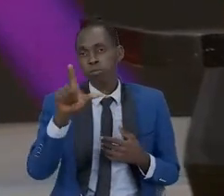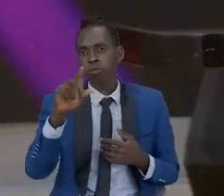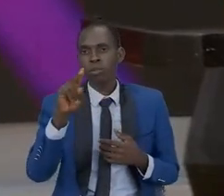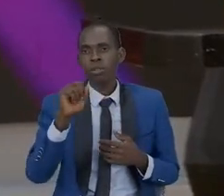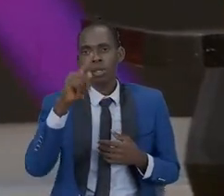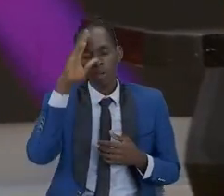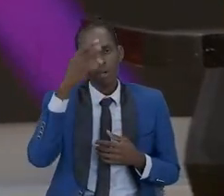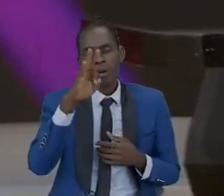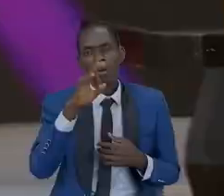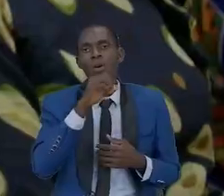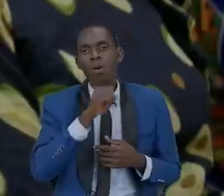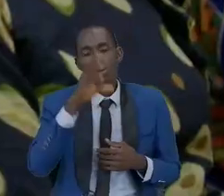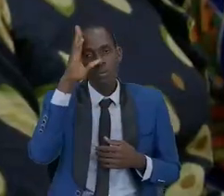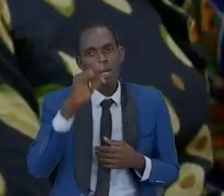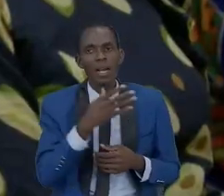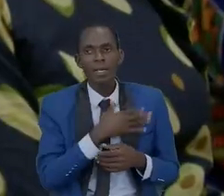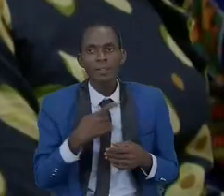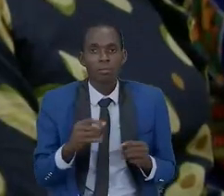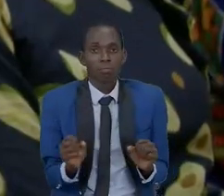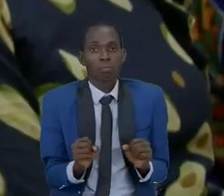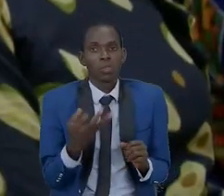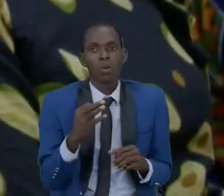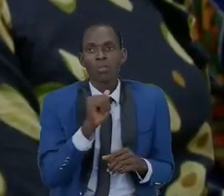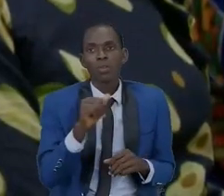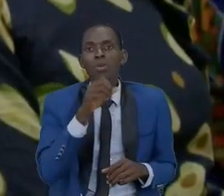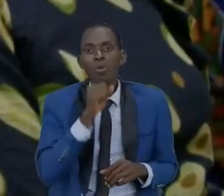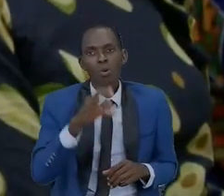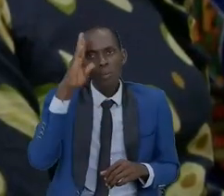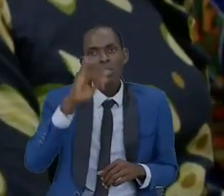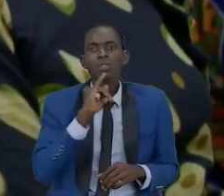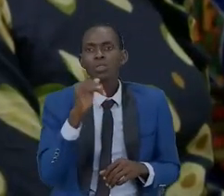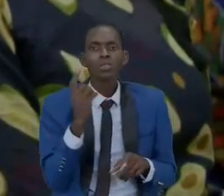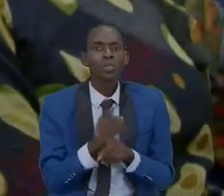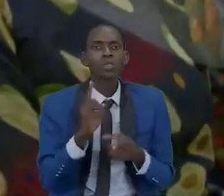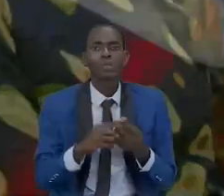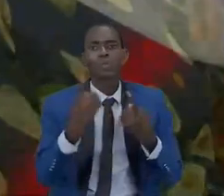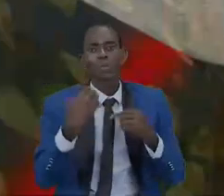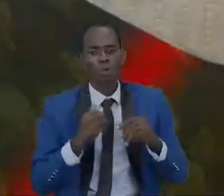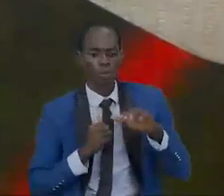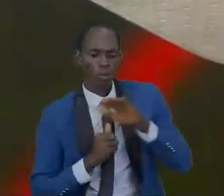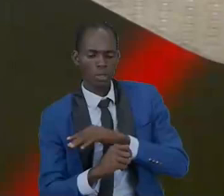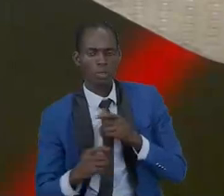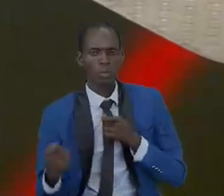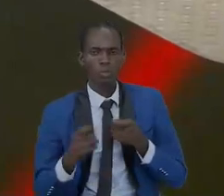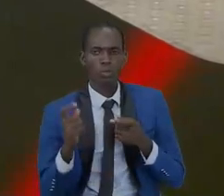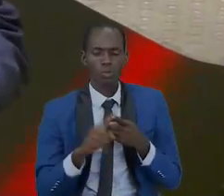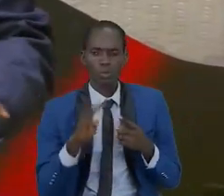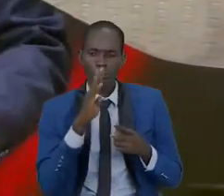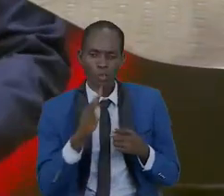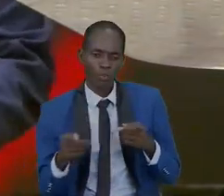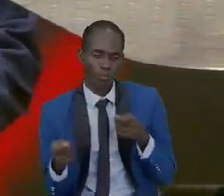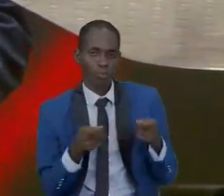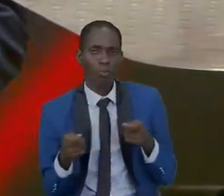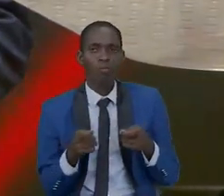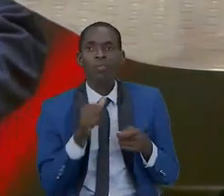les menaces de l'homme devient homme ce n'est pas juste de venir c'est pas qu'on contrôle cela qu'on maîtrise cela sur